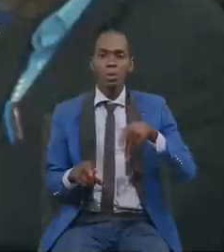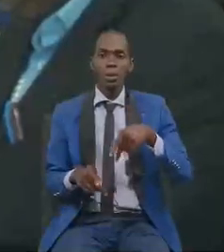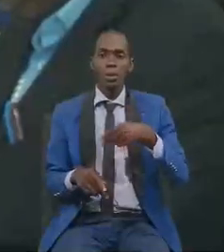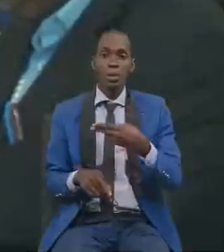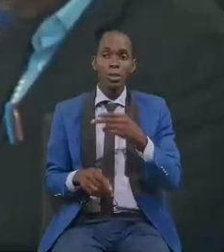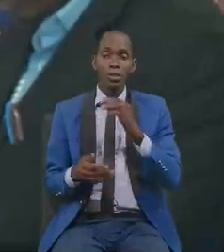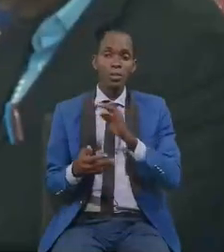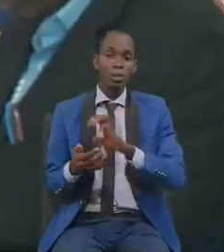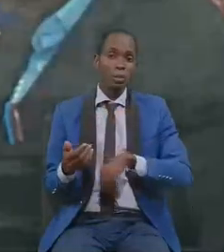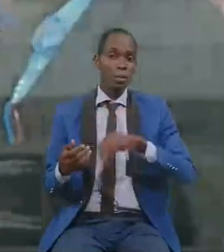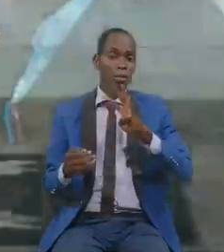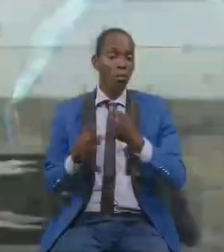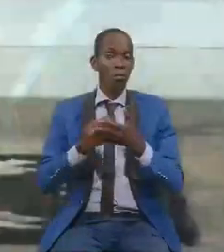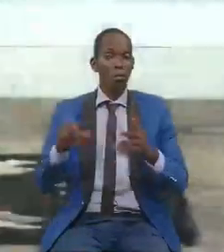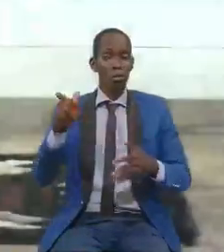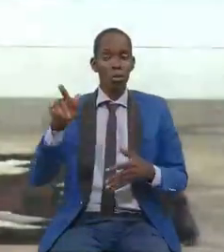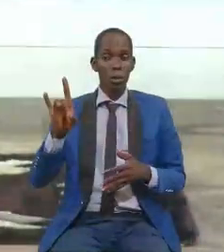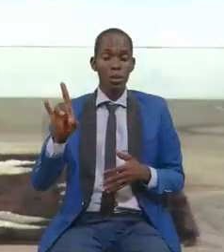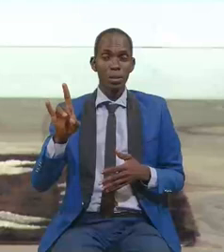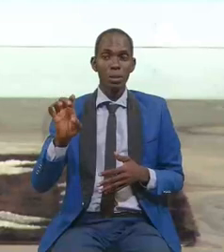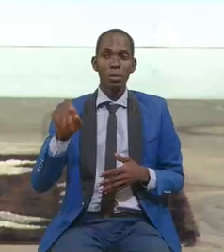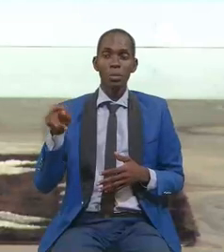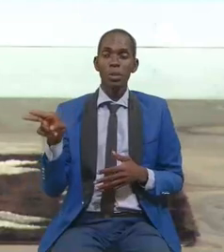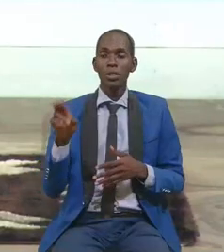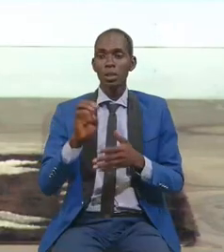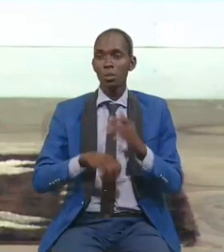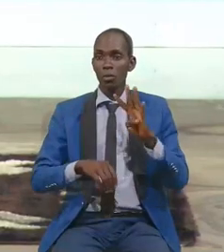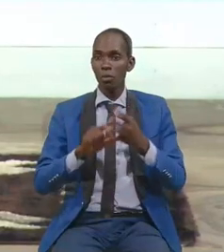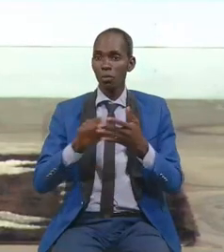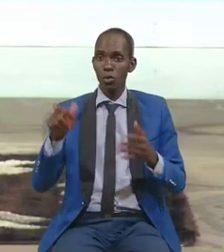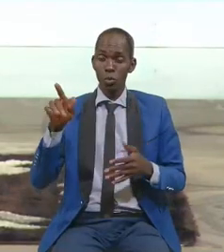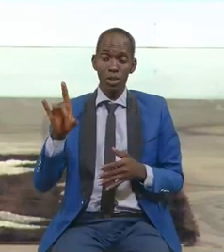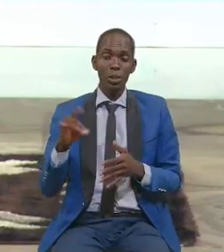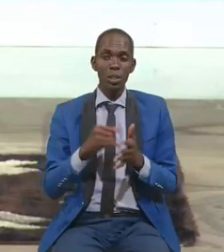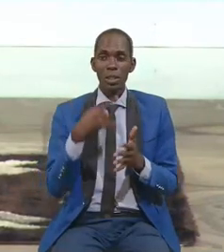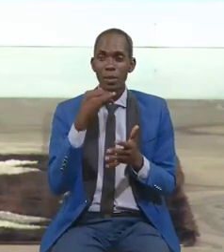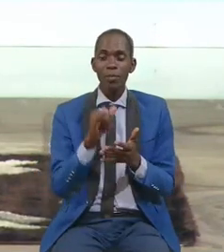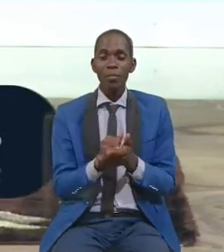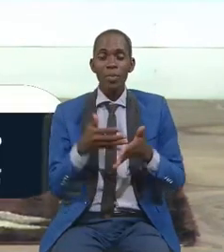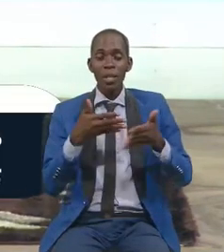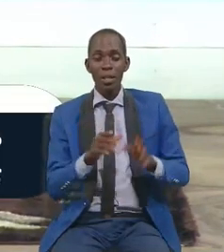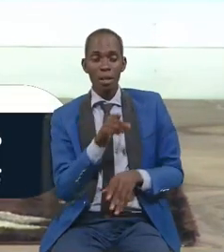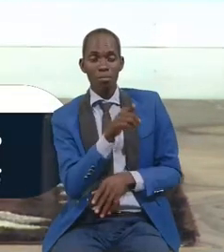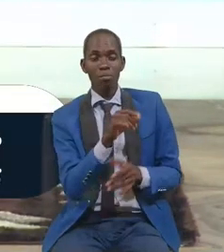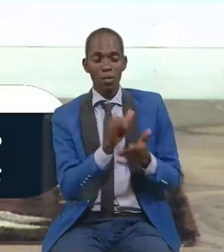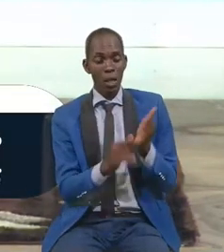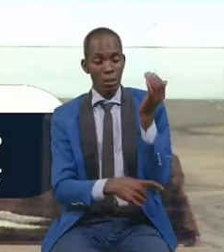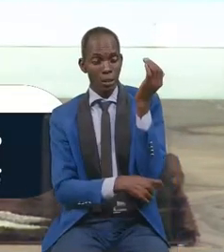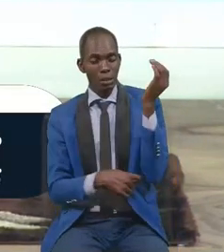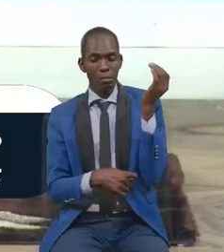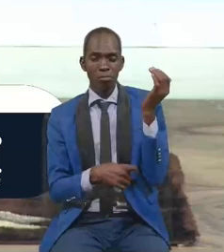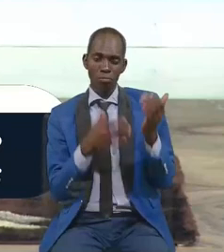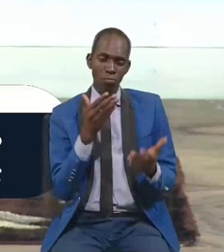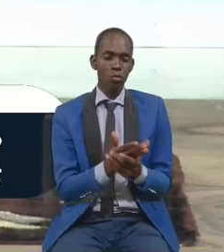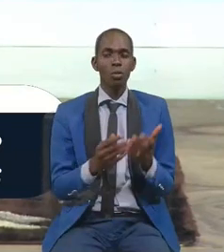verset 28. Éphésiens 4, verset 28. Que celui qui dérobait ne dérobe plus. C'est du progrès,